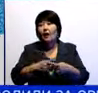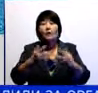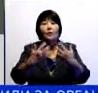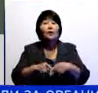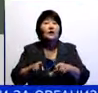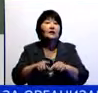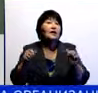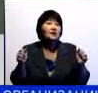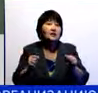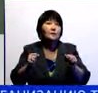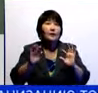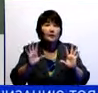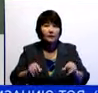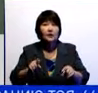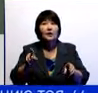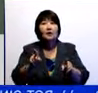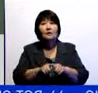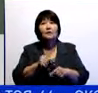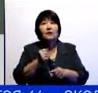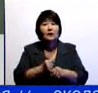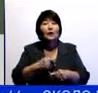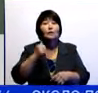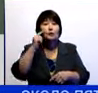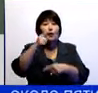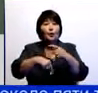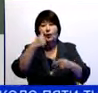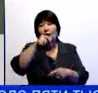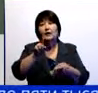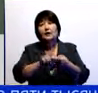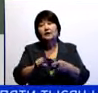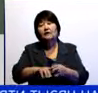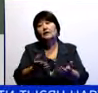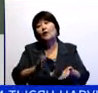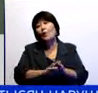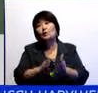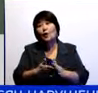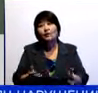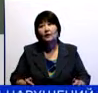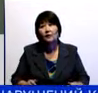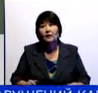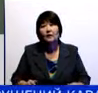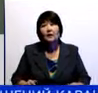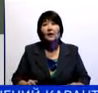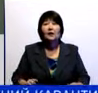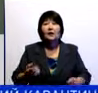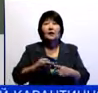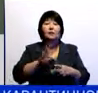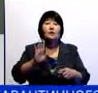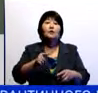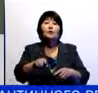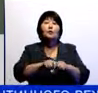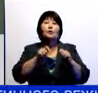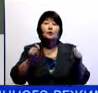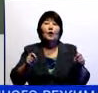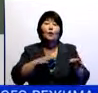стоять ни на зиму, он будет работать круглосуточно и круглый год, независимо от климатических условий. И при этом он будет